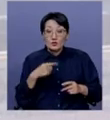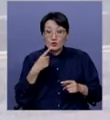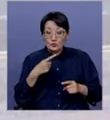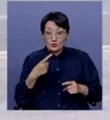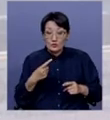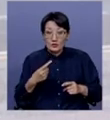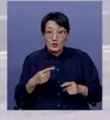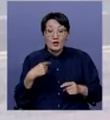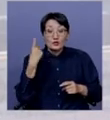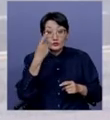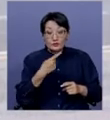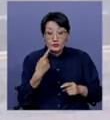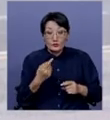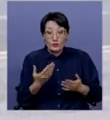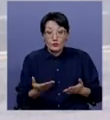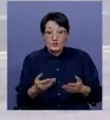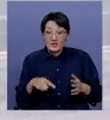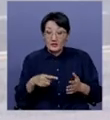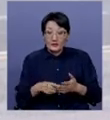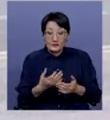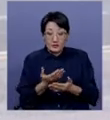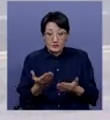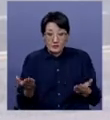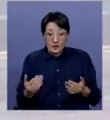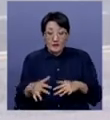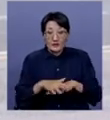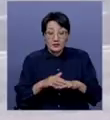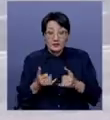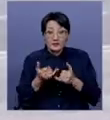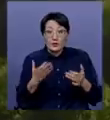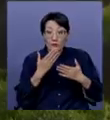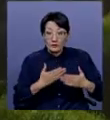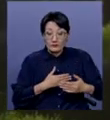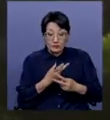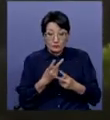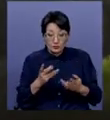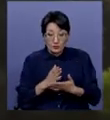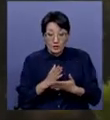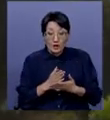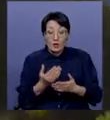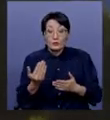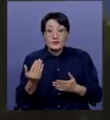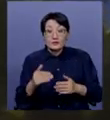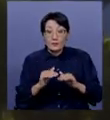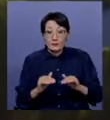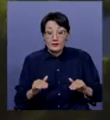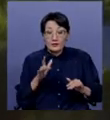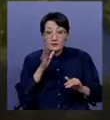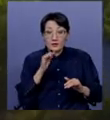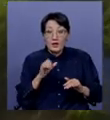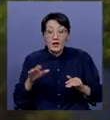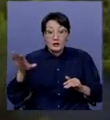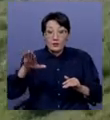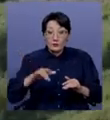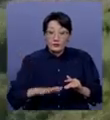сөзінде, жүзінде осы қалаға деген, осы елге деген махаббат болды. Гүлтас Сайынқызының балалық шағы